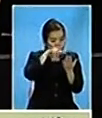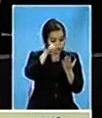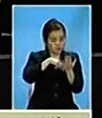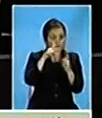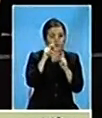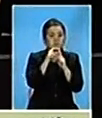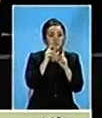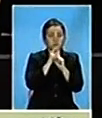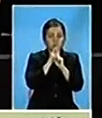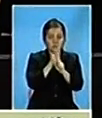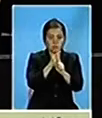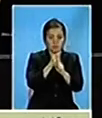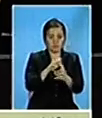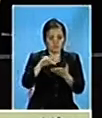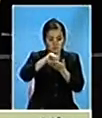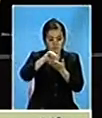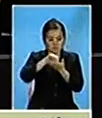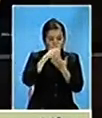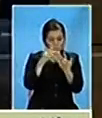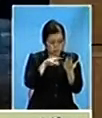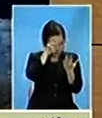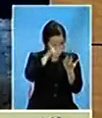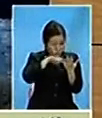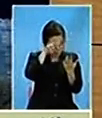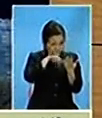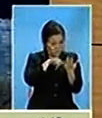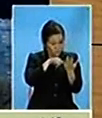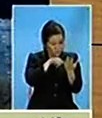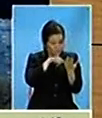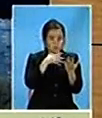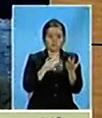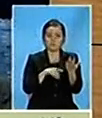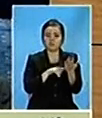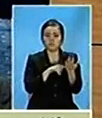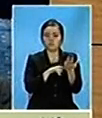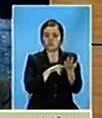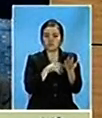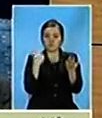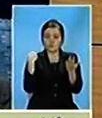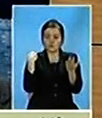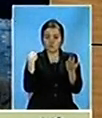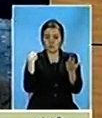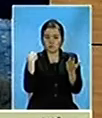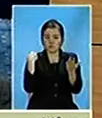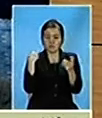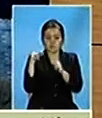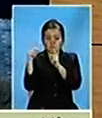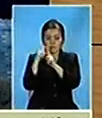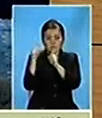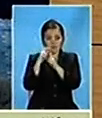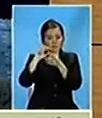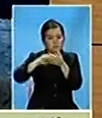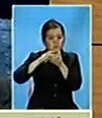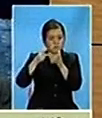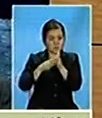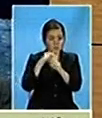ธิการท่านกรุณาแก้ไขเนี่ยนะครับผมมาดูในครั้งแรกผมมองดูว่าเหมือนกับท่านไปเอาคำนิยามของการประก